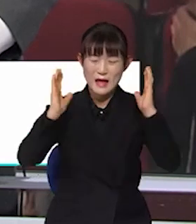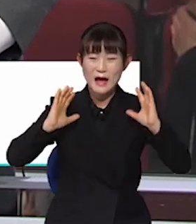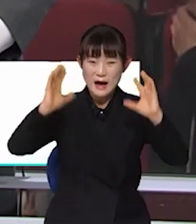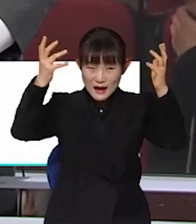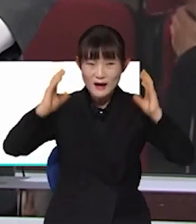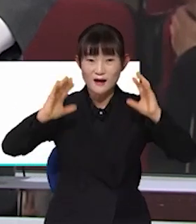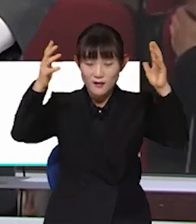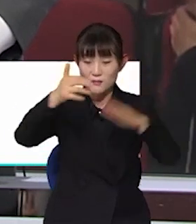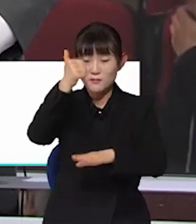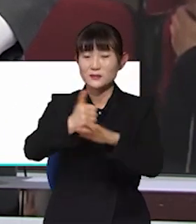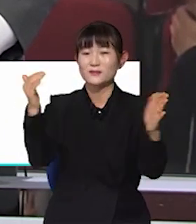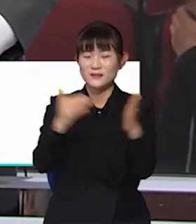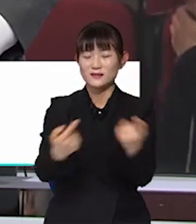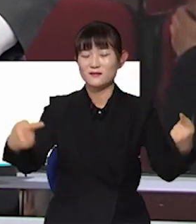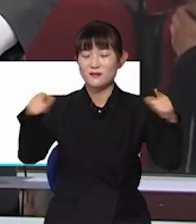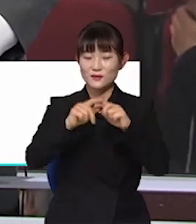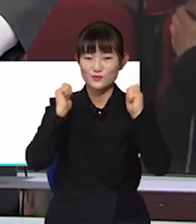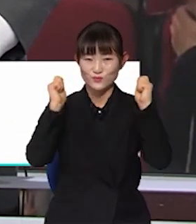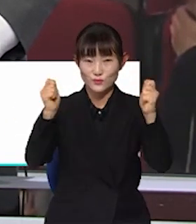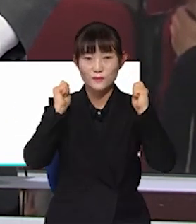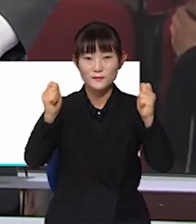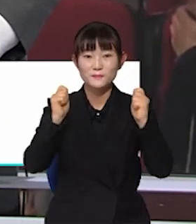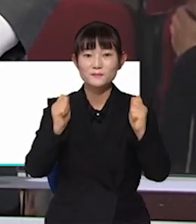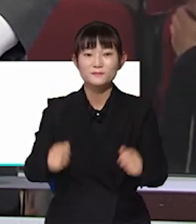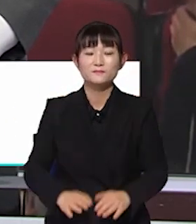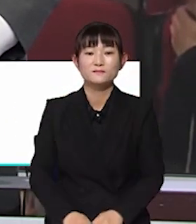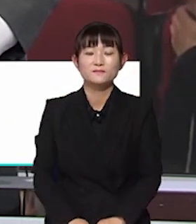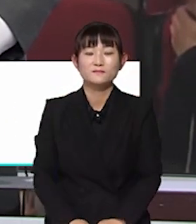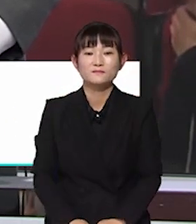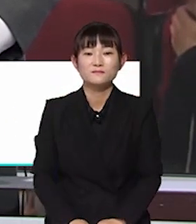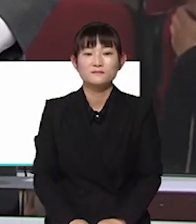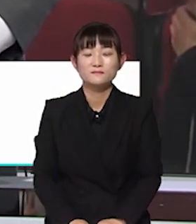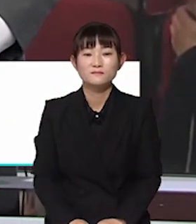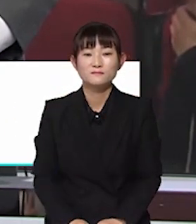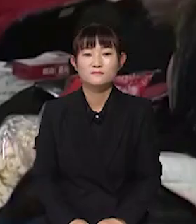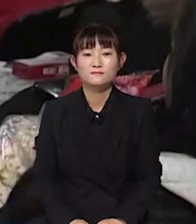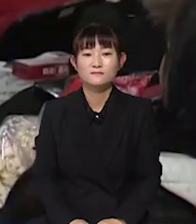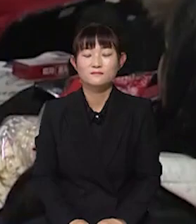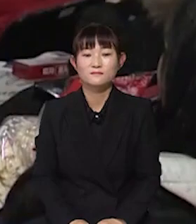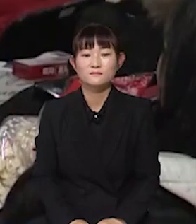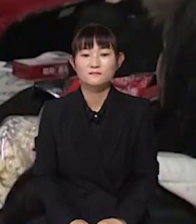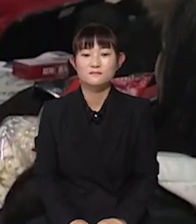보내며 마지막 순간을 함께했습니다. 박성호 기자의 보도입니다.